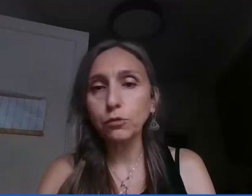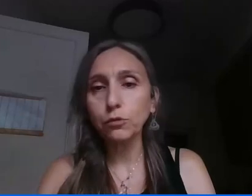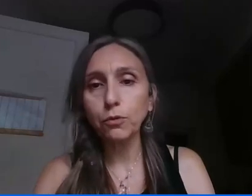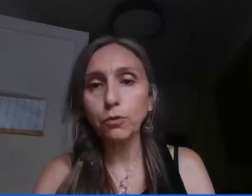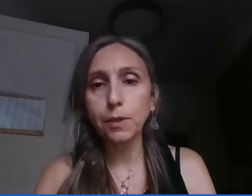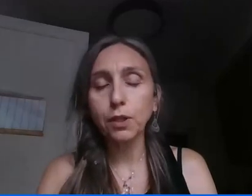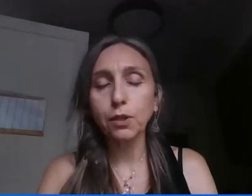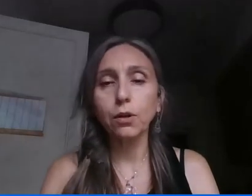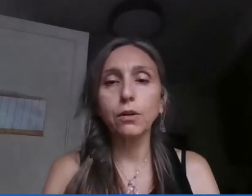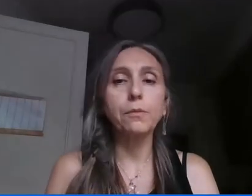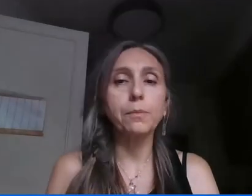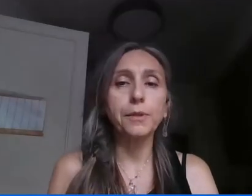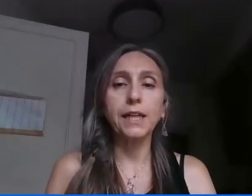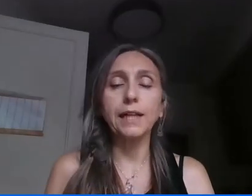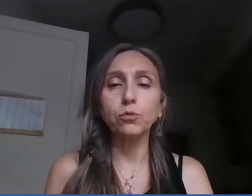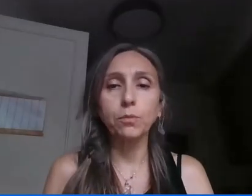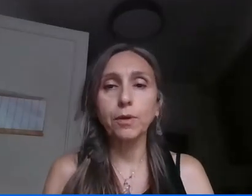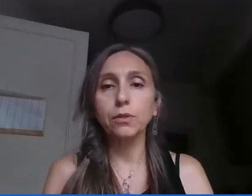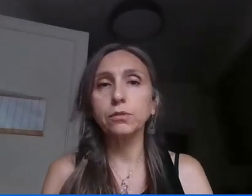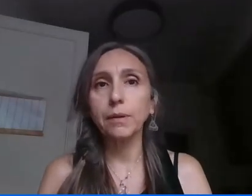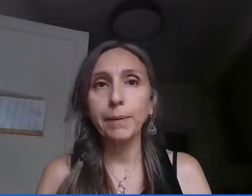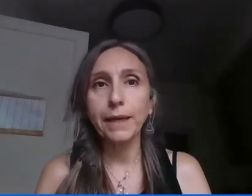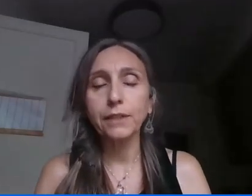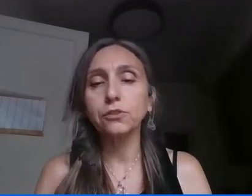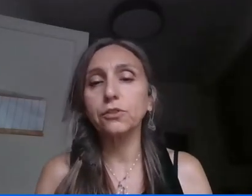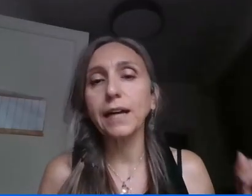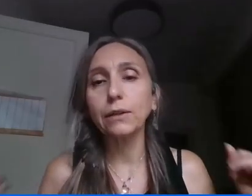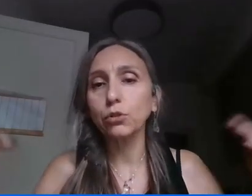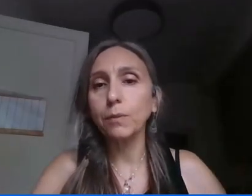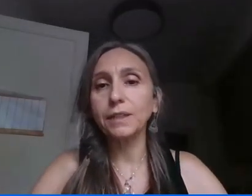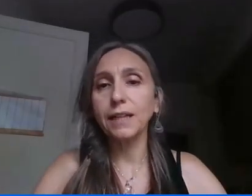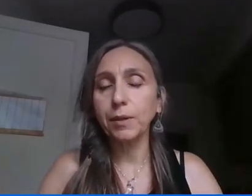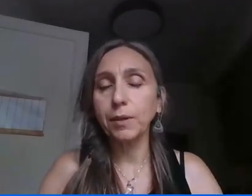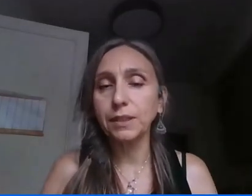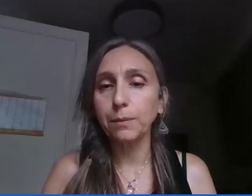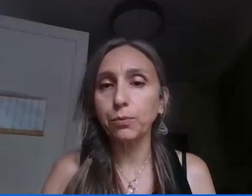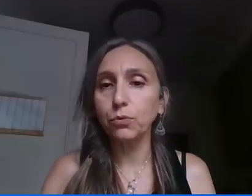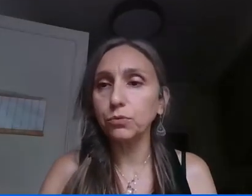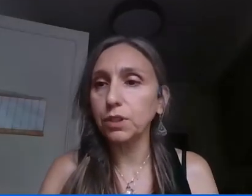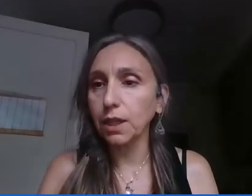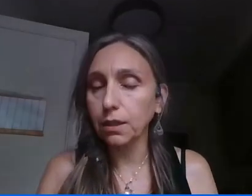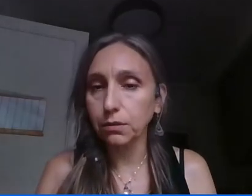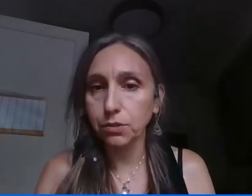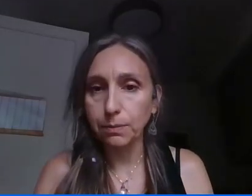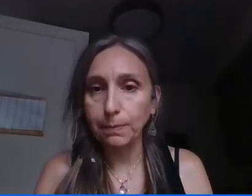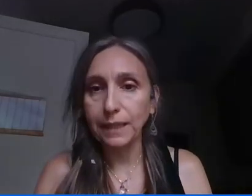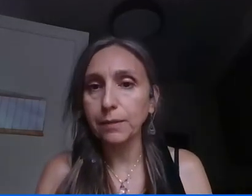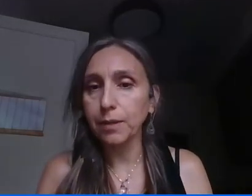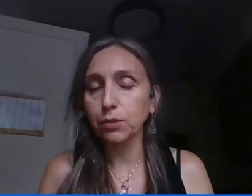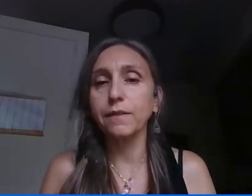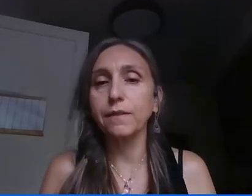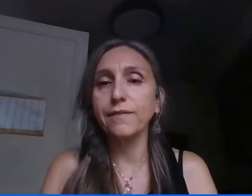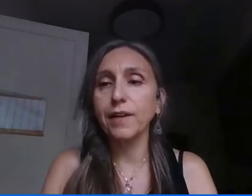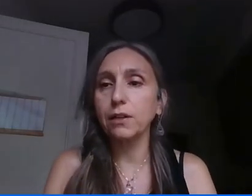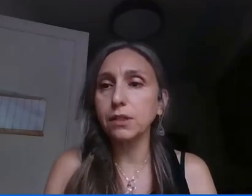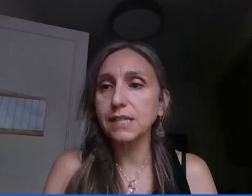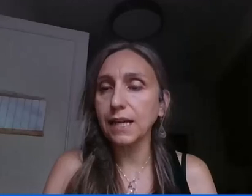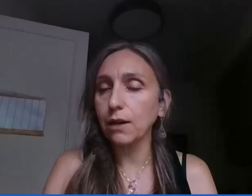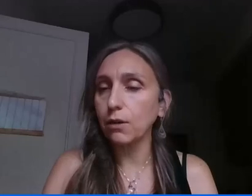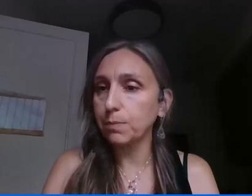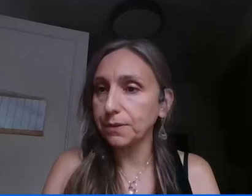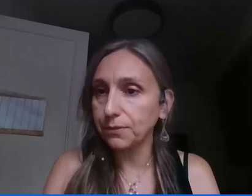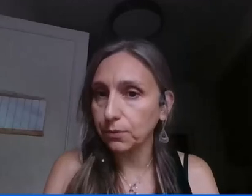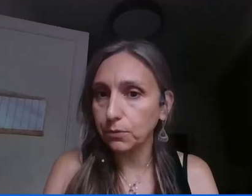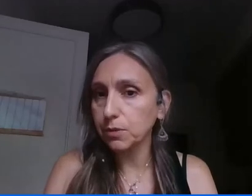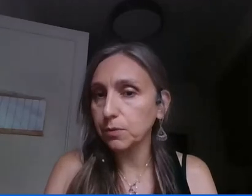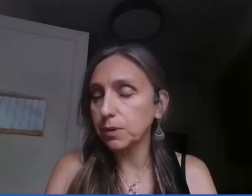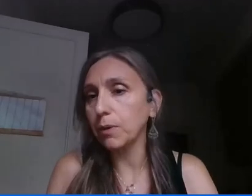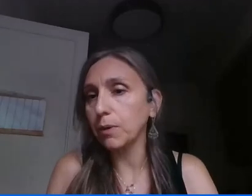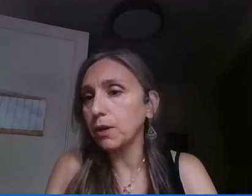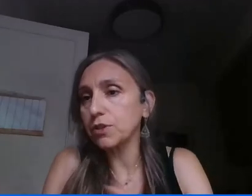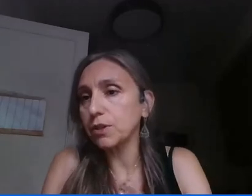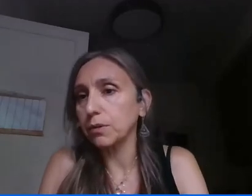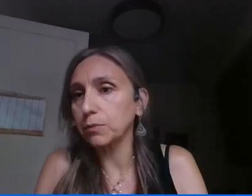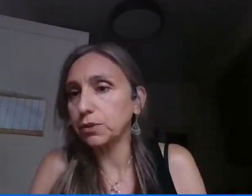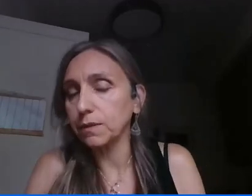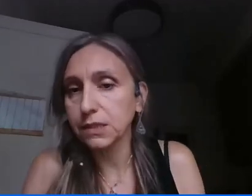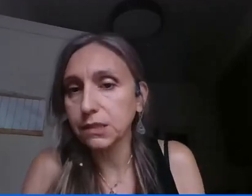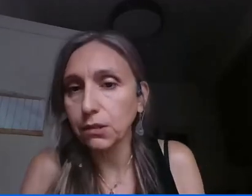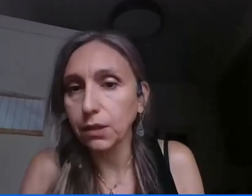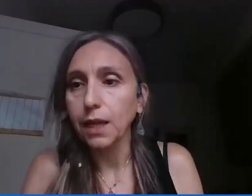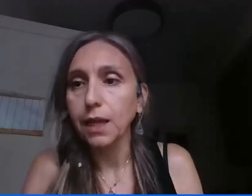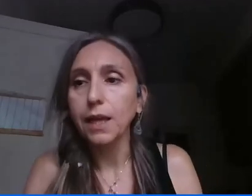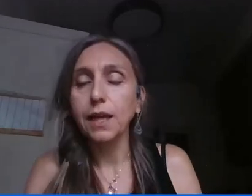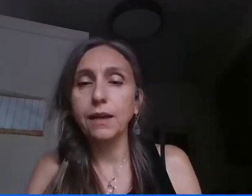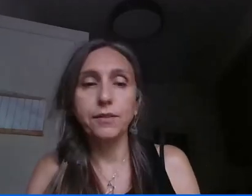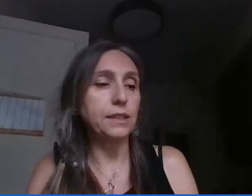Sul mercato pubblico, dopodiché il tuo prodotto aperto ti dà automaticamente punti nel codice appalti perché tu devi valorizzare l'open source, quindi quello è già